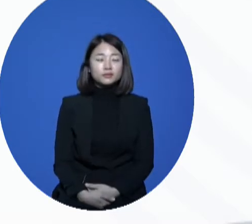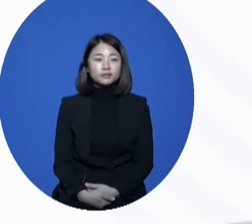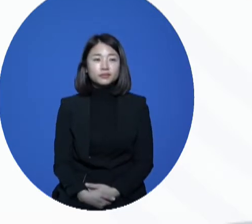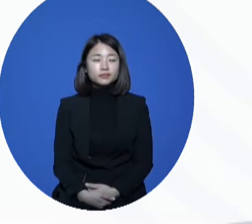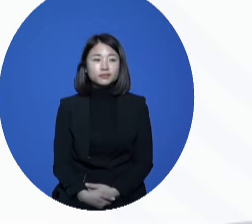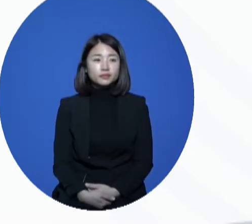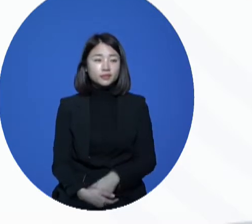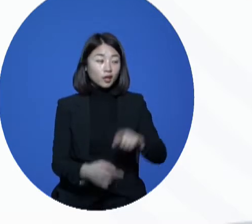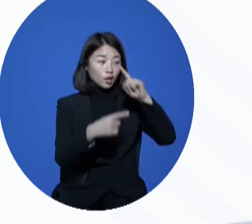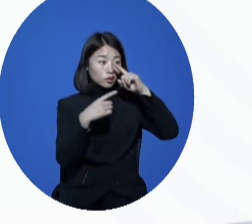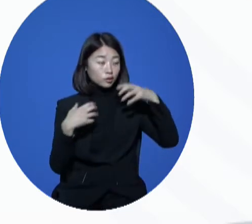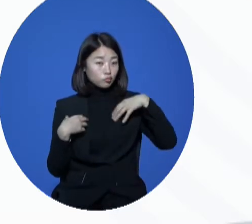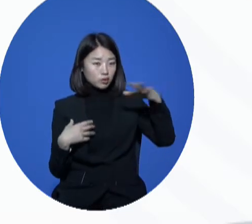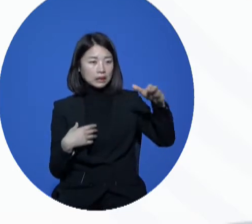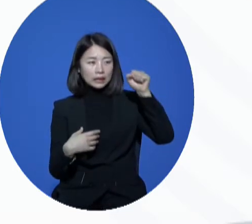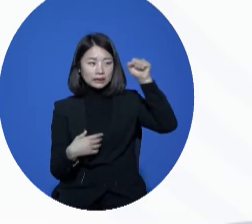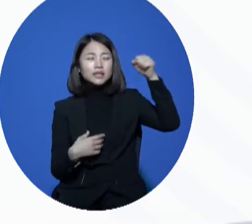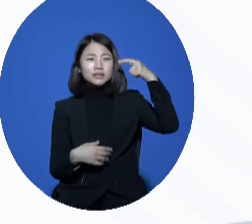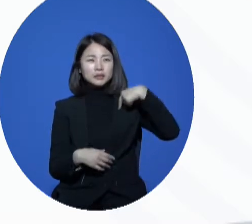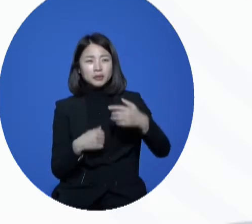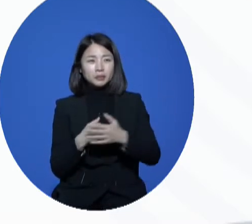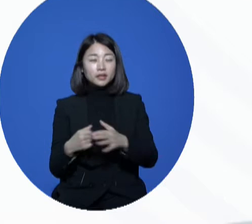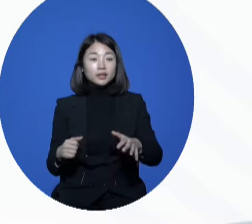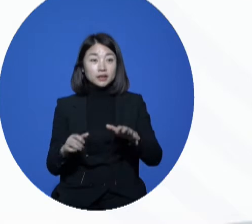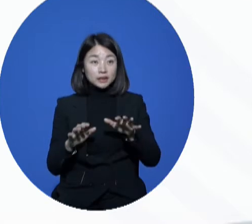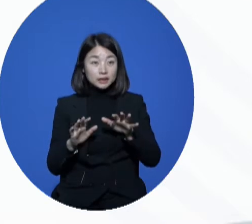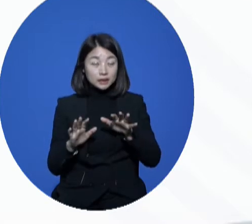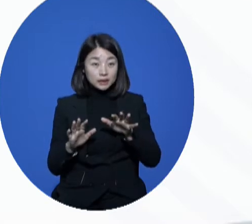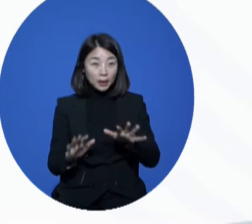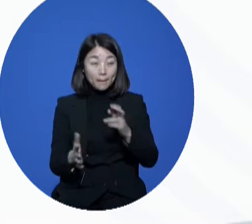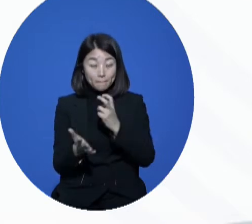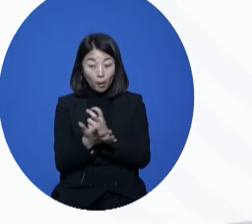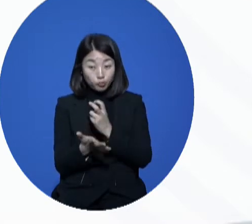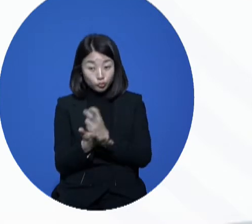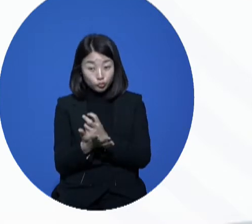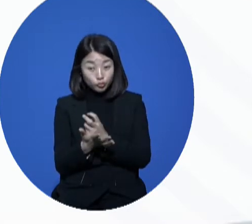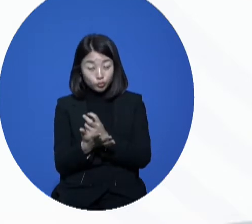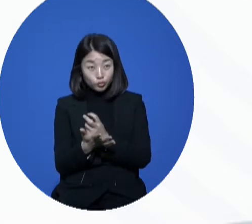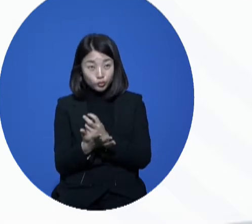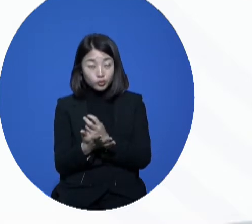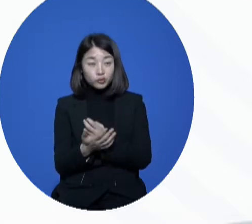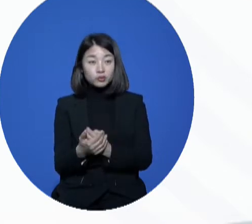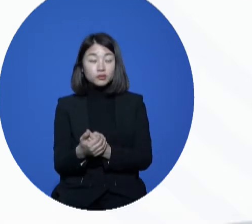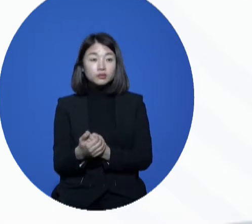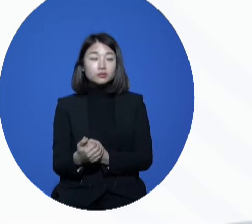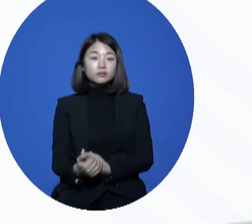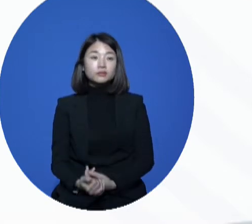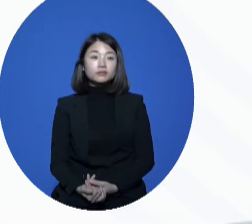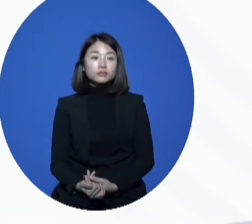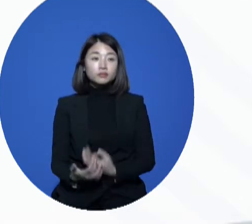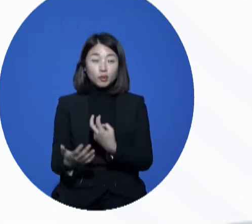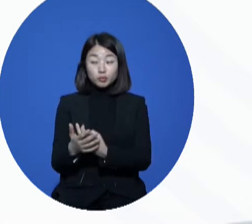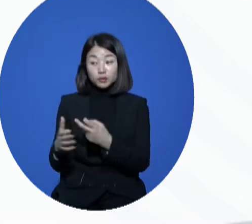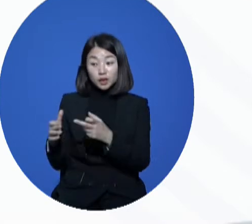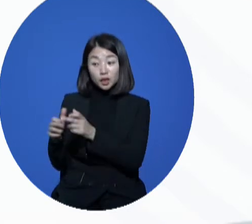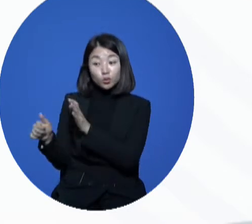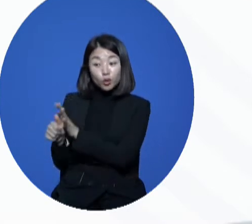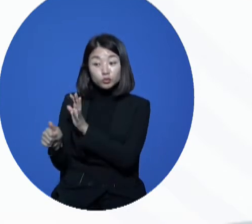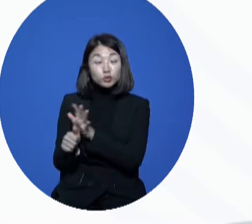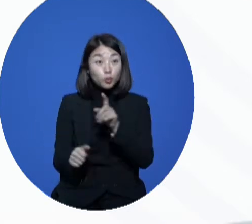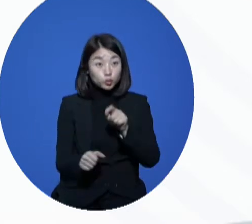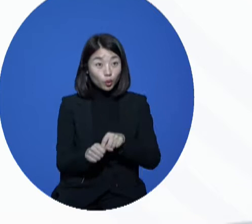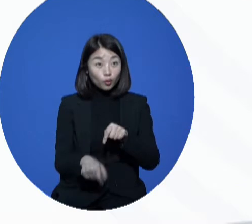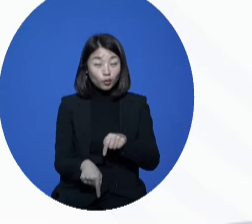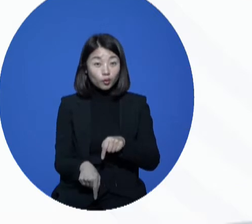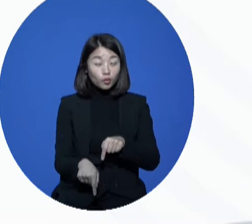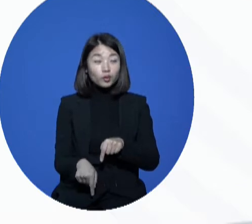이 정부에 대항하는 것이기 때문이죠. 하지만 이 법적 옹호 활동이라는 것이 물론 쉽지는